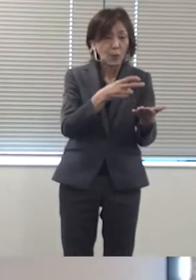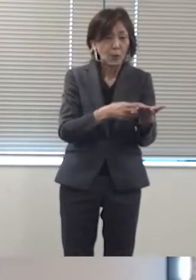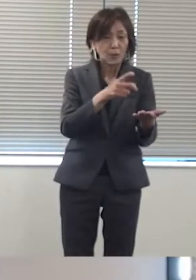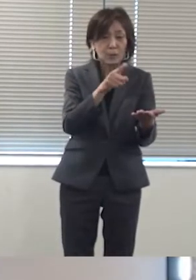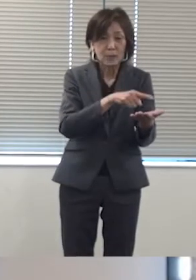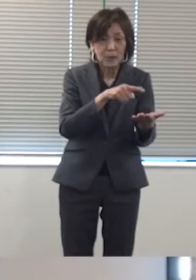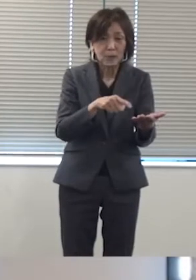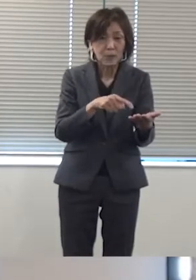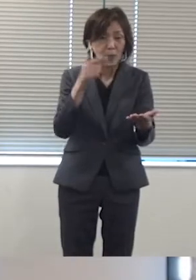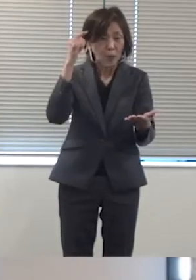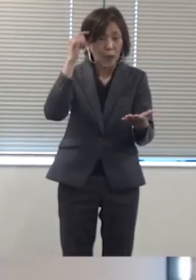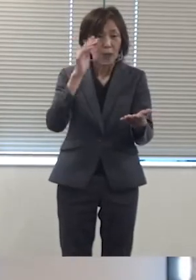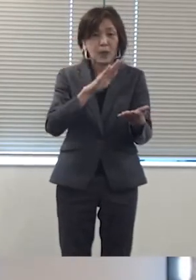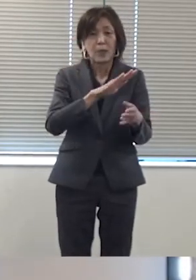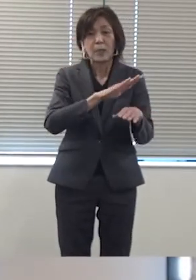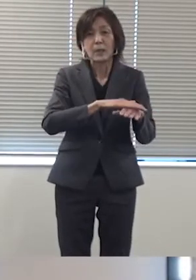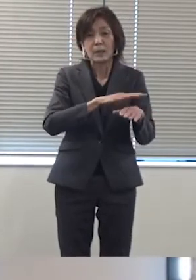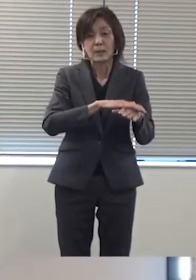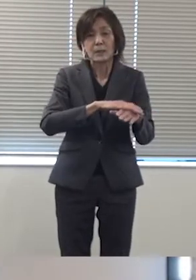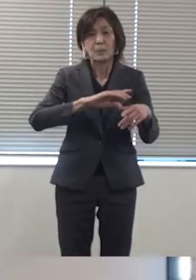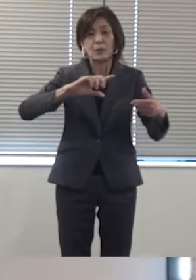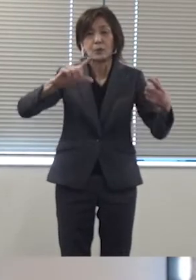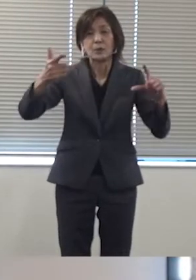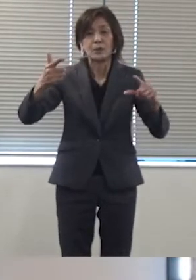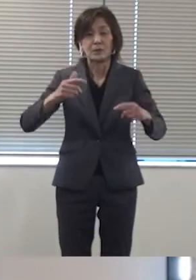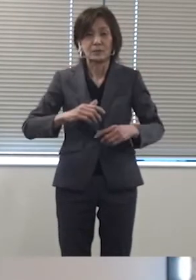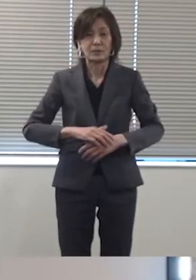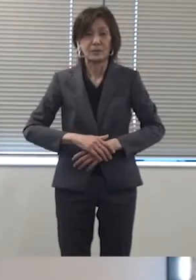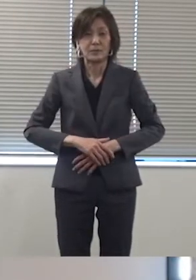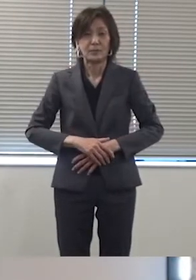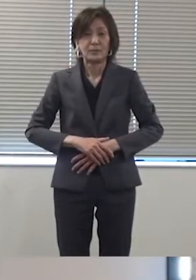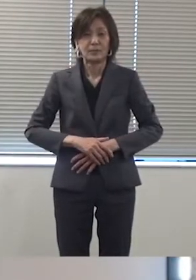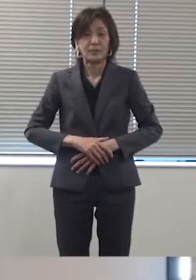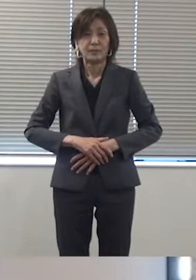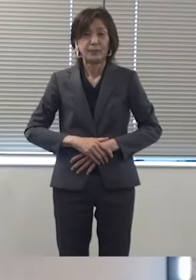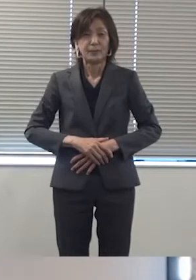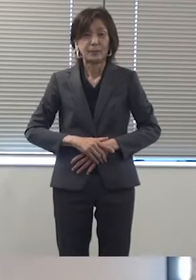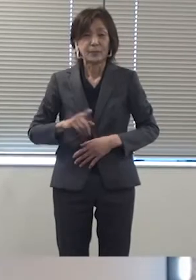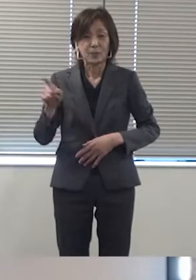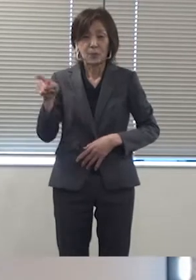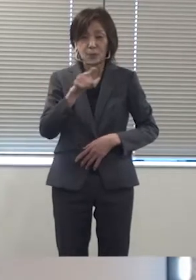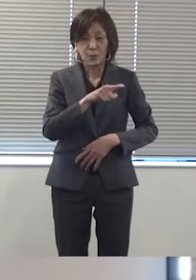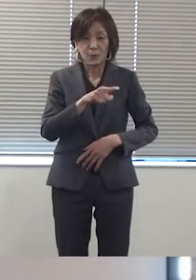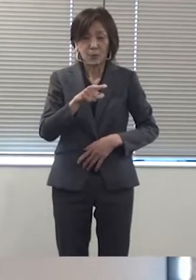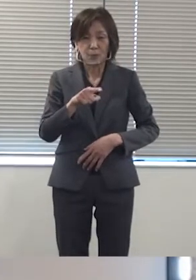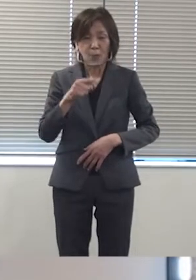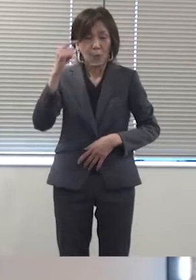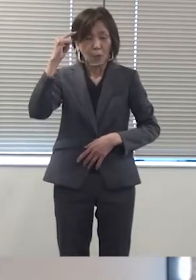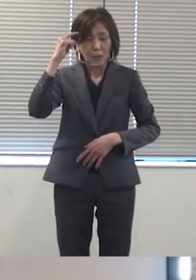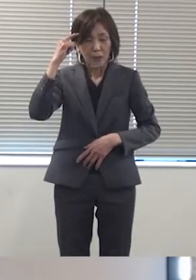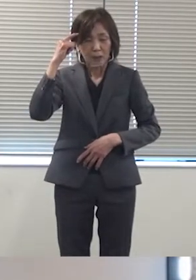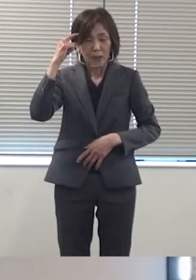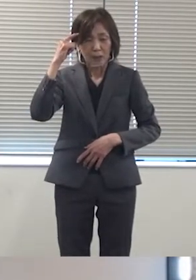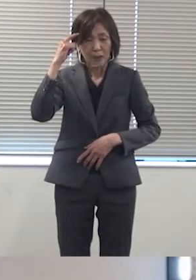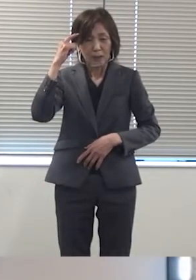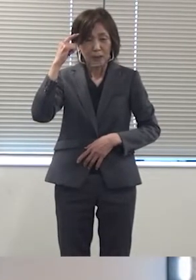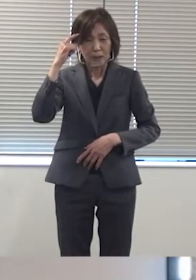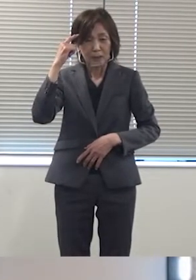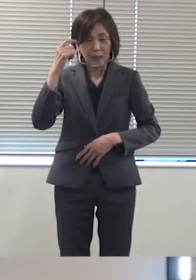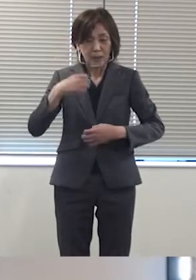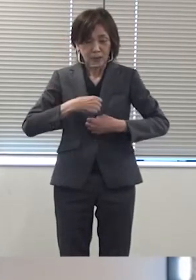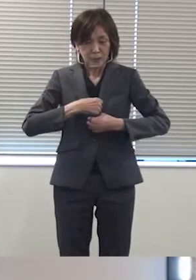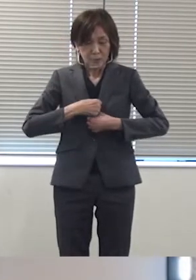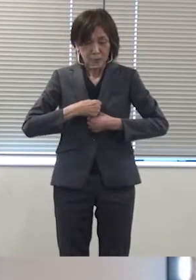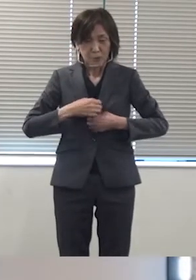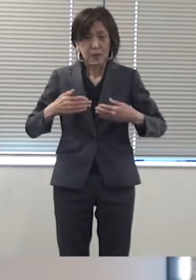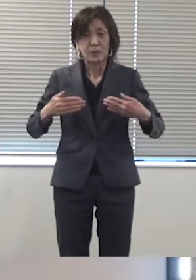て、多分慎重にやらないといけないので、我々から案を全部作って示してもうまくいかないと思うので、幅広くご意見いただ